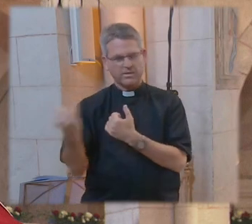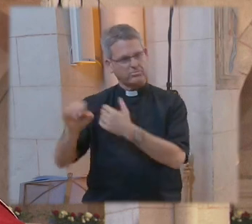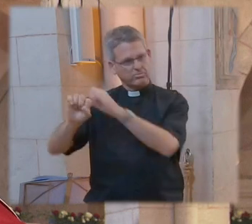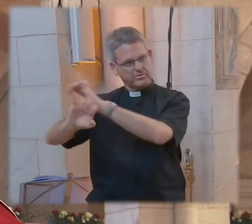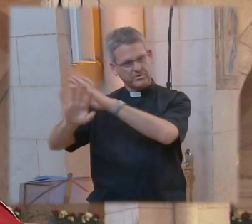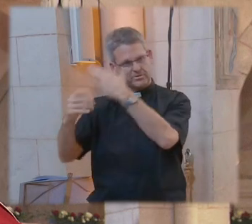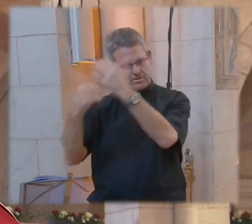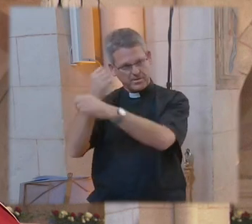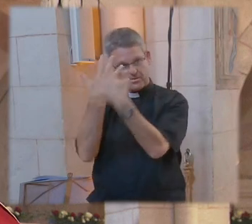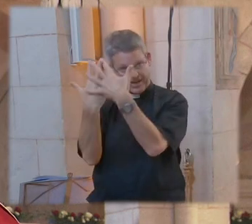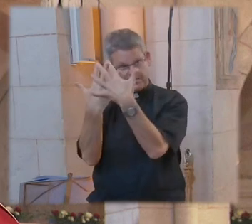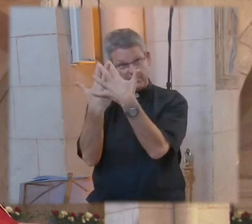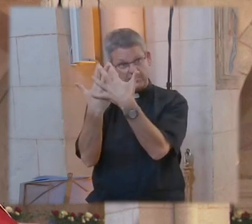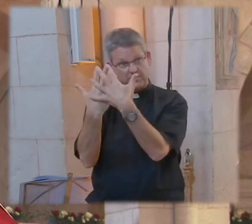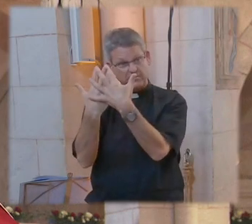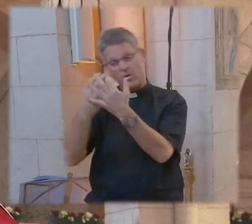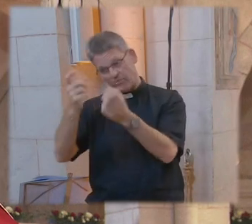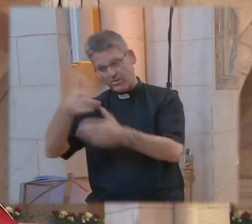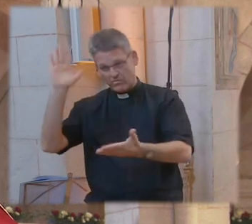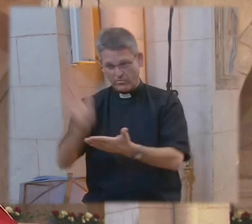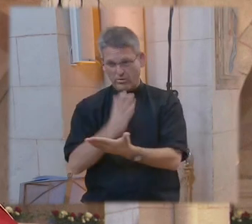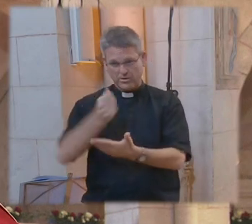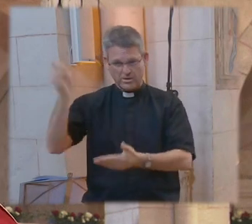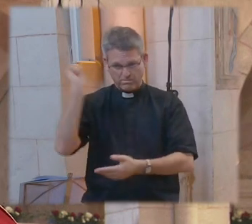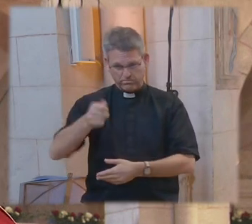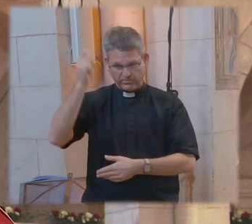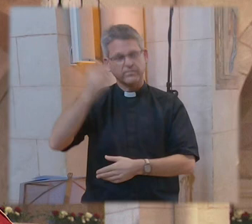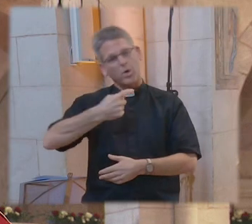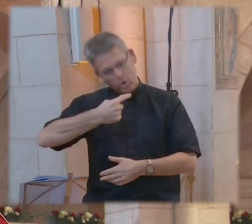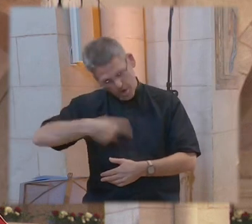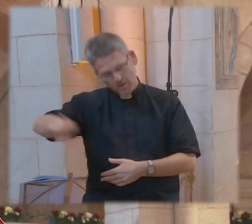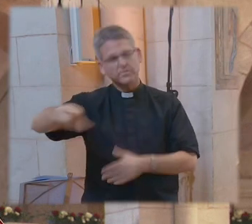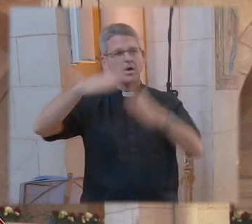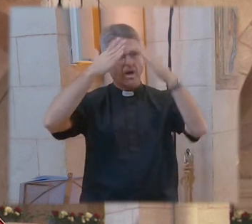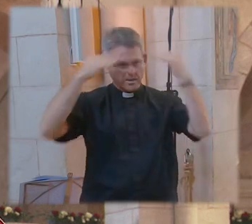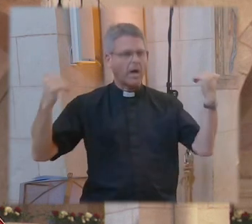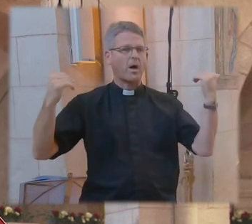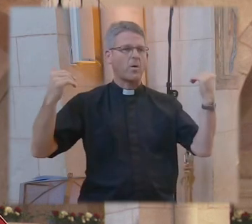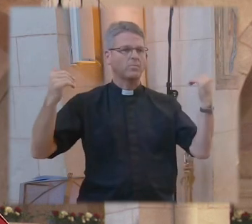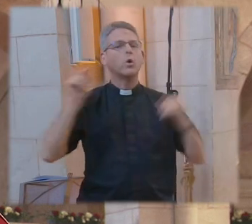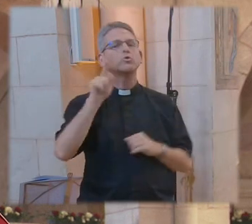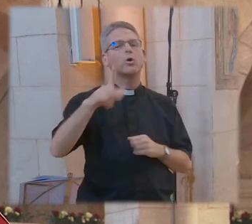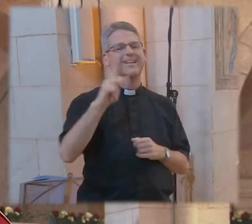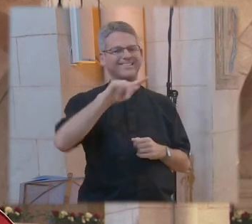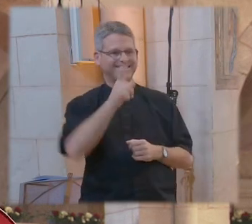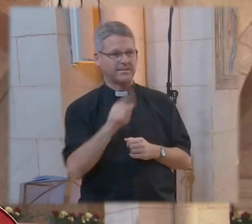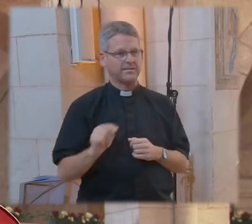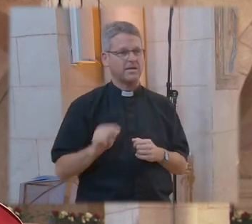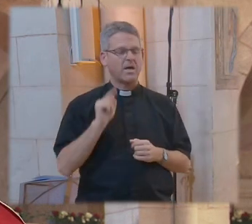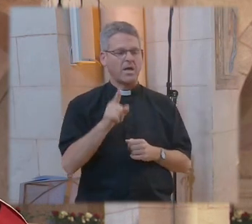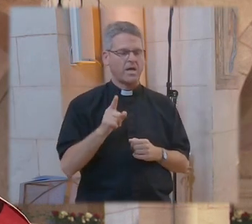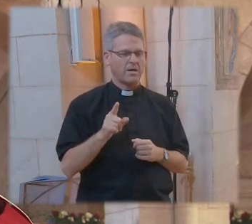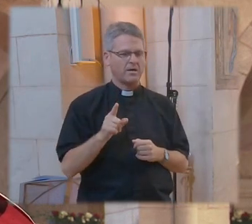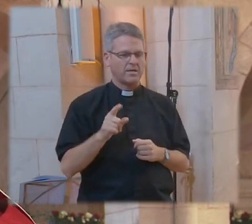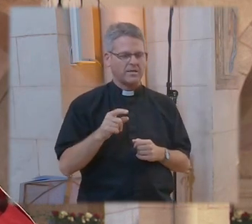zum Abtransport nach Dachau verurteilt. Im dortigen Konzentrationslager hat er die